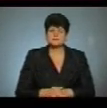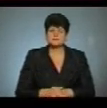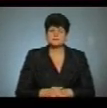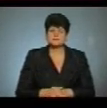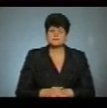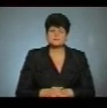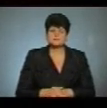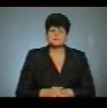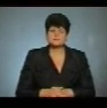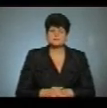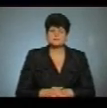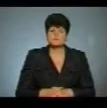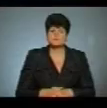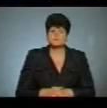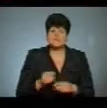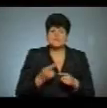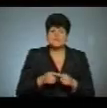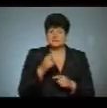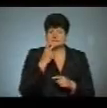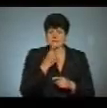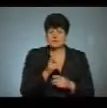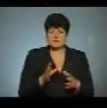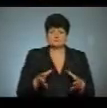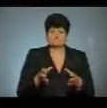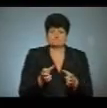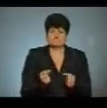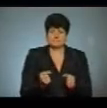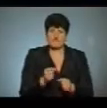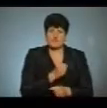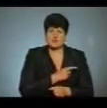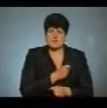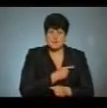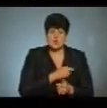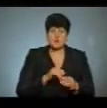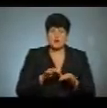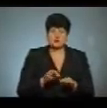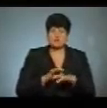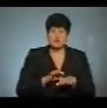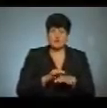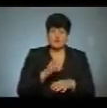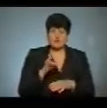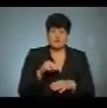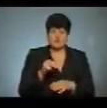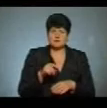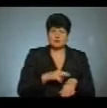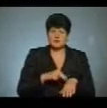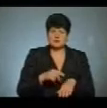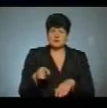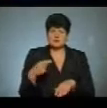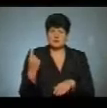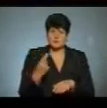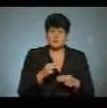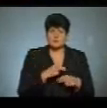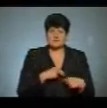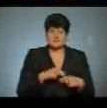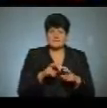сюжеті. Це кадри із затримання підозрюваних в Одесі. Операцію проводять слідчі Нацполіції Тернопільщини, працівники